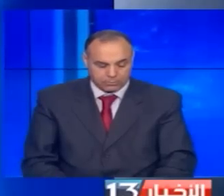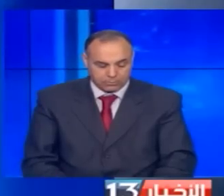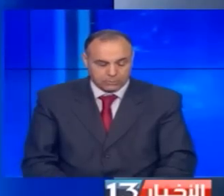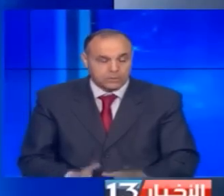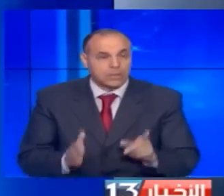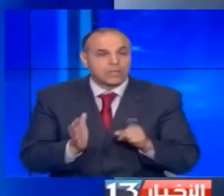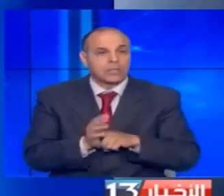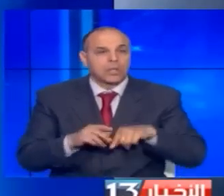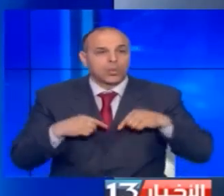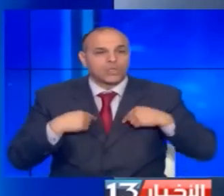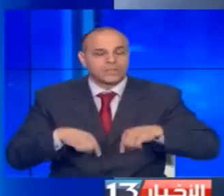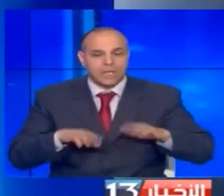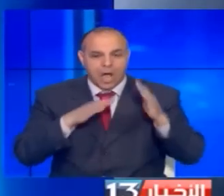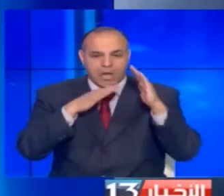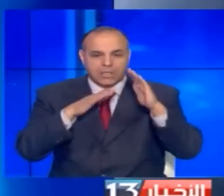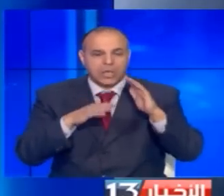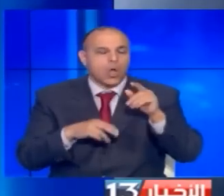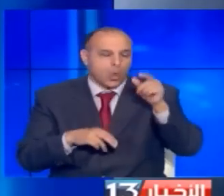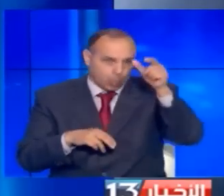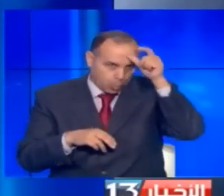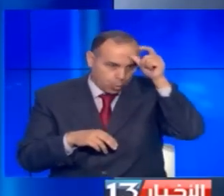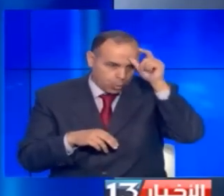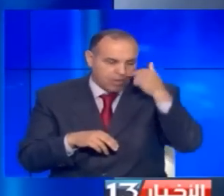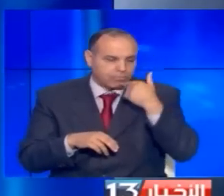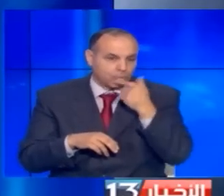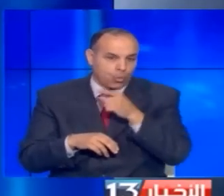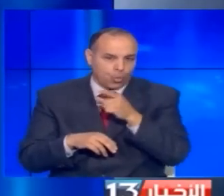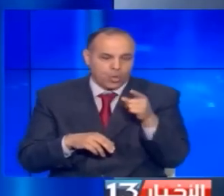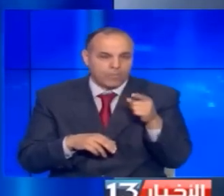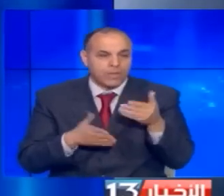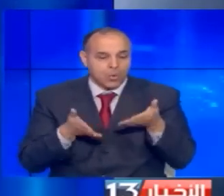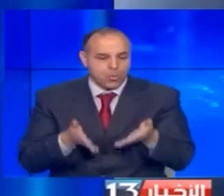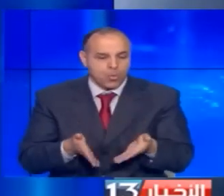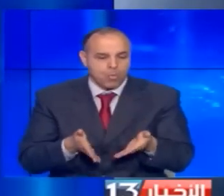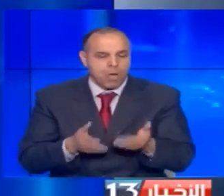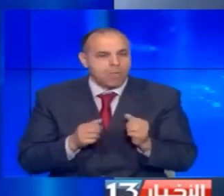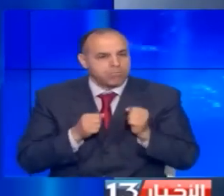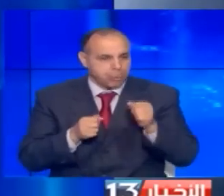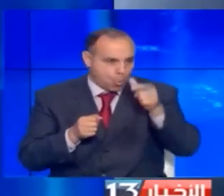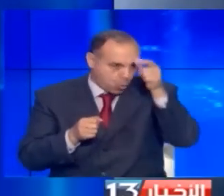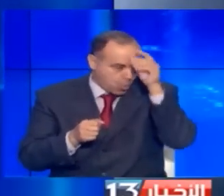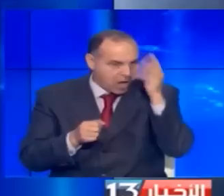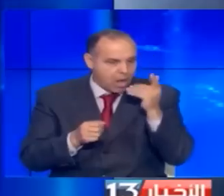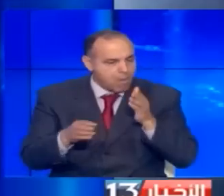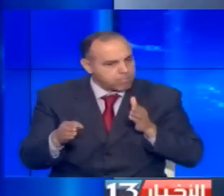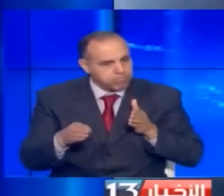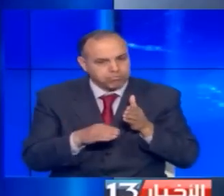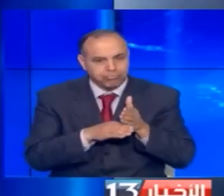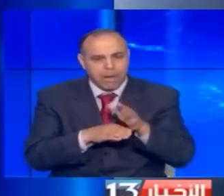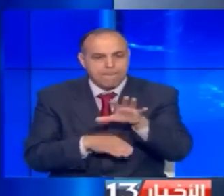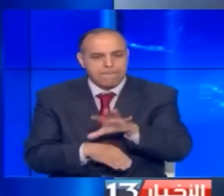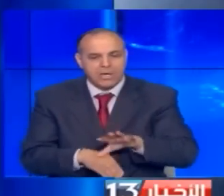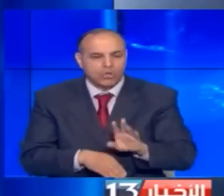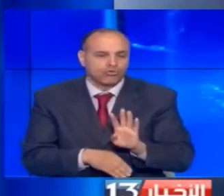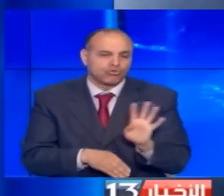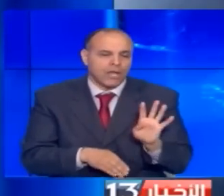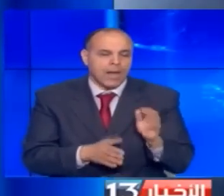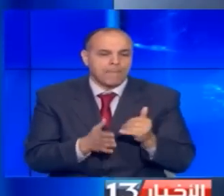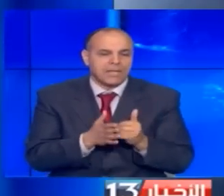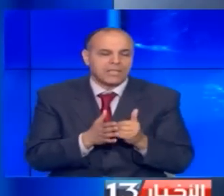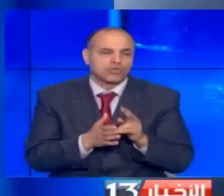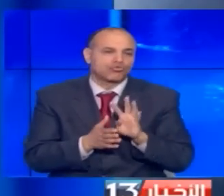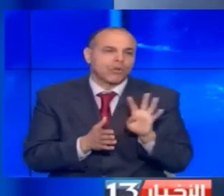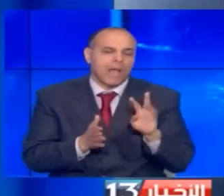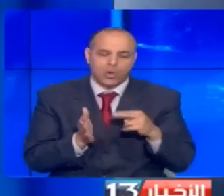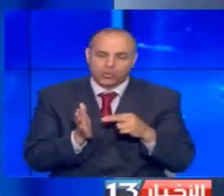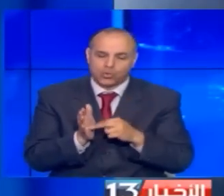أكد وزير الخارجية التركي مولود تشاوش أوغلو اليوم عزم بلاده دخول مناطق شرق الفرات في الشمال